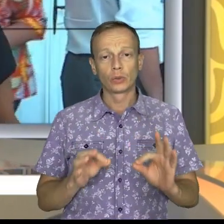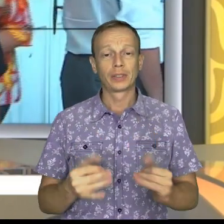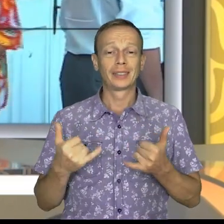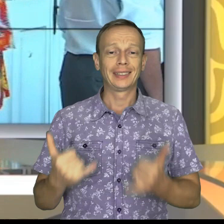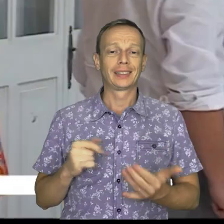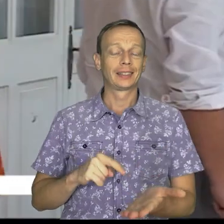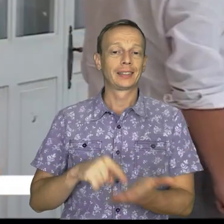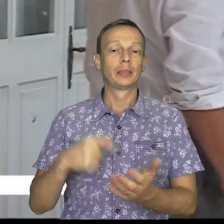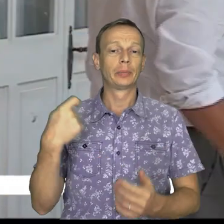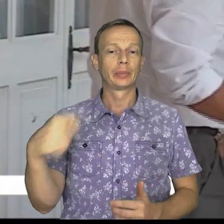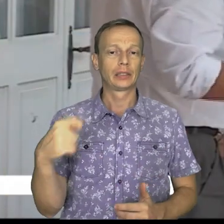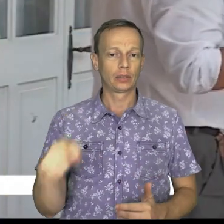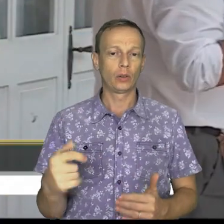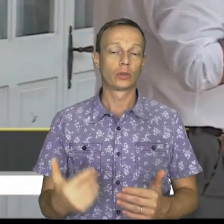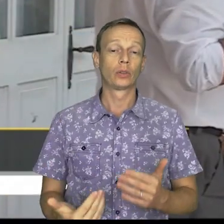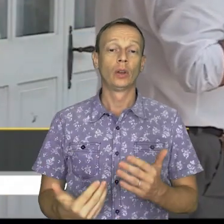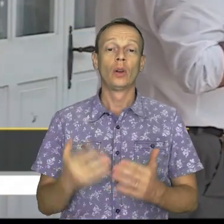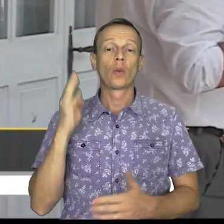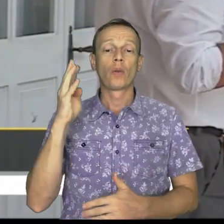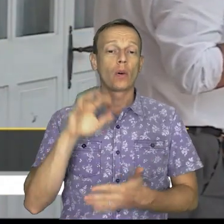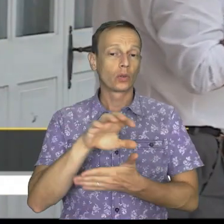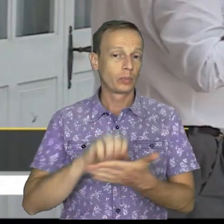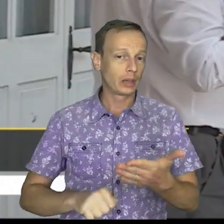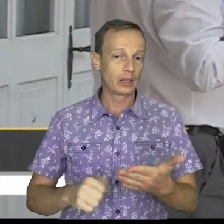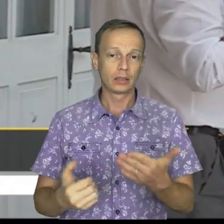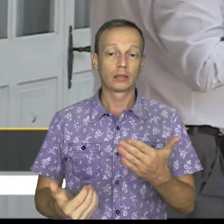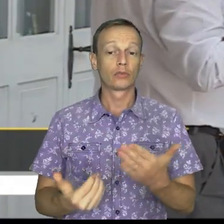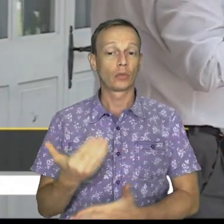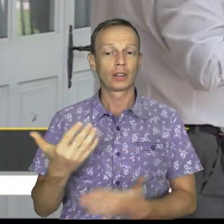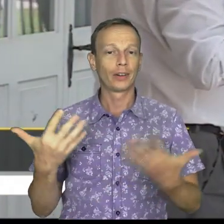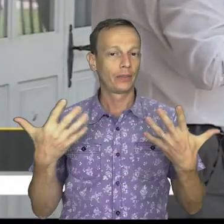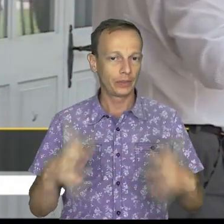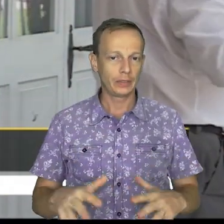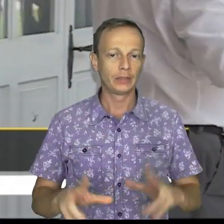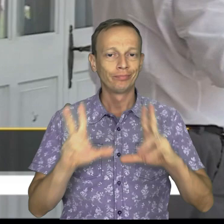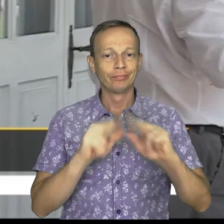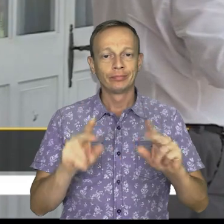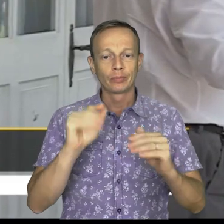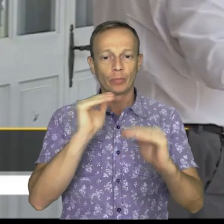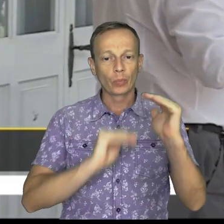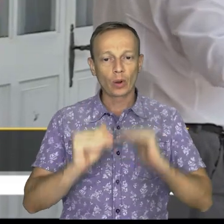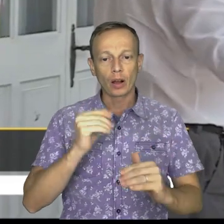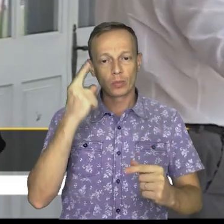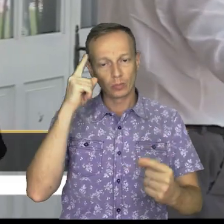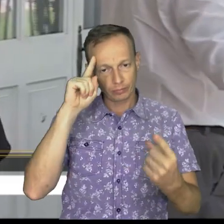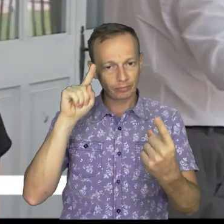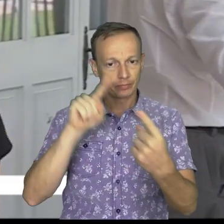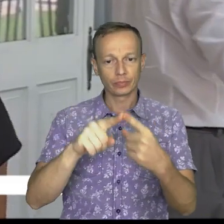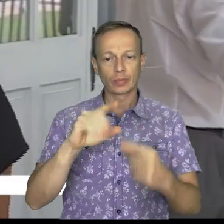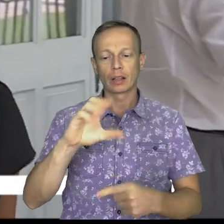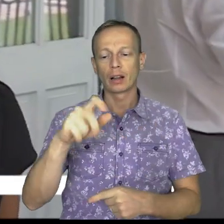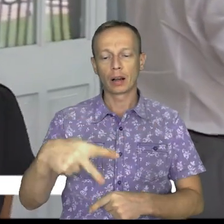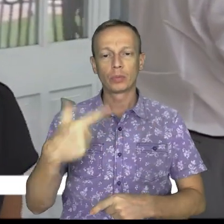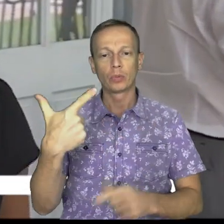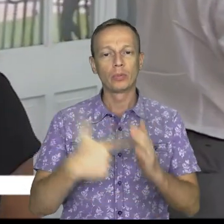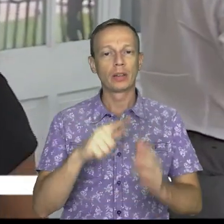Oui, Théopo, nous sommes ici à la présidence où la conférence de presse vient de se terminer. C'est donc le plan de relance CAP 2025.